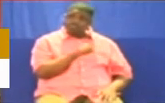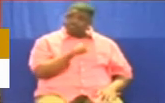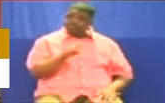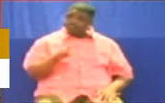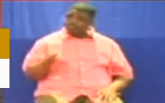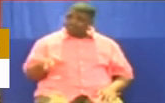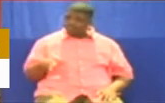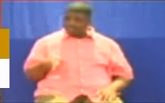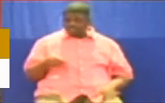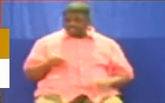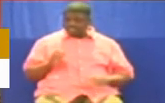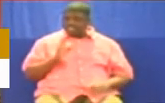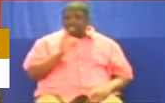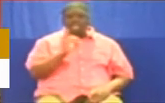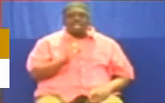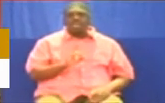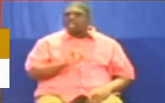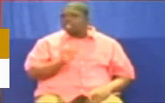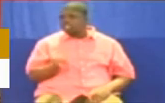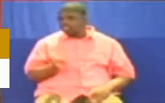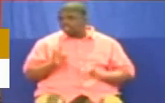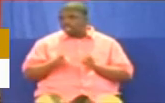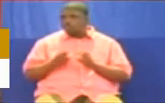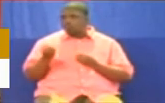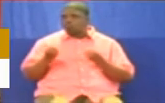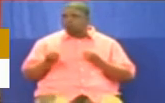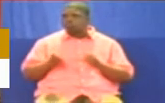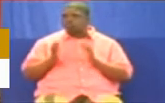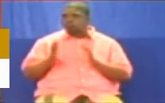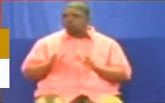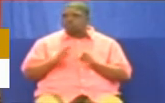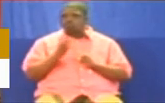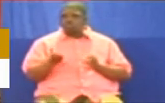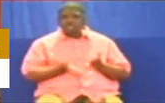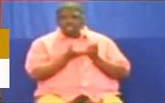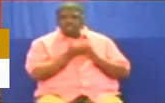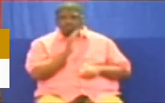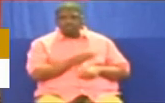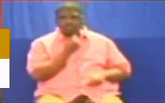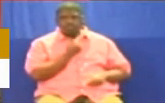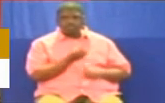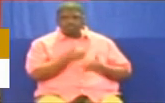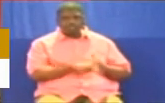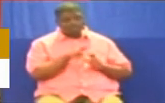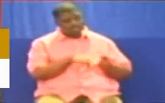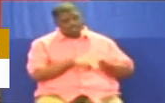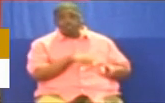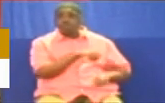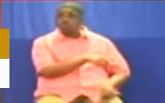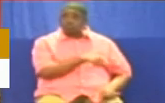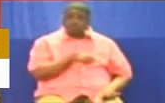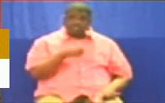DG anahudhuria au deputy wake anahudhuria, imetajwa kwenye mikataba hiyo. Kwa hiyo hata tusipoiweka hapa